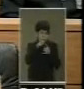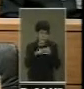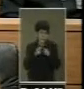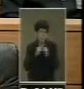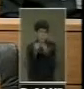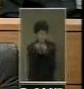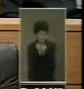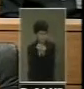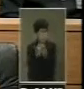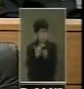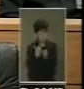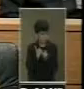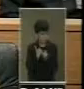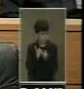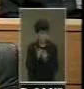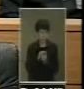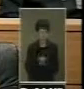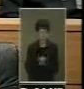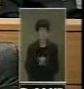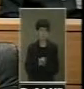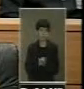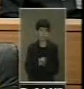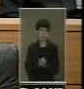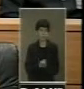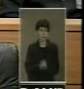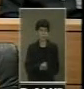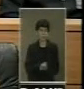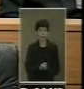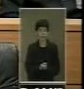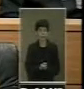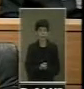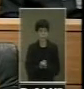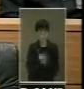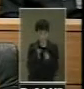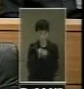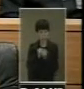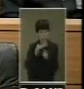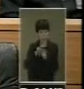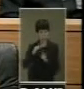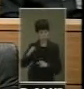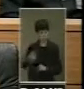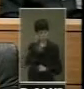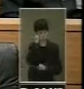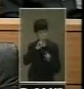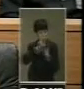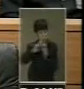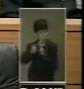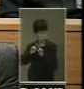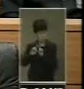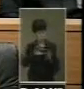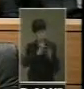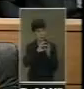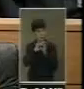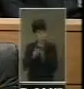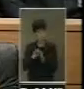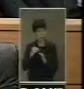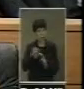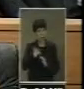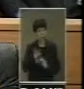สัมพันธ์กับผู้ยึดอำนาจในหลายๆประเด็น